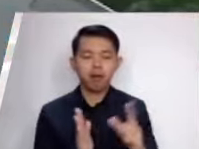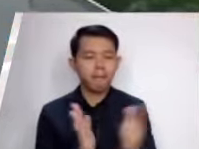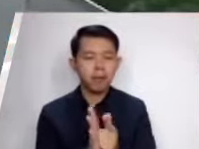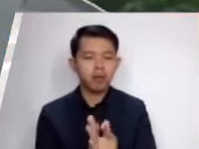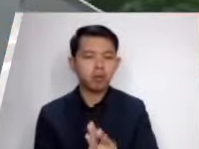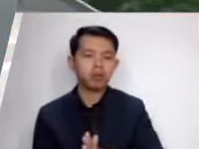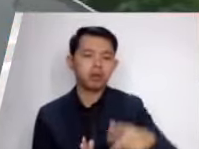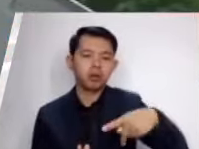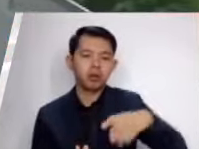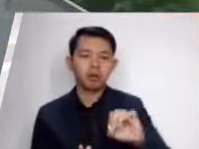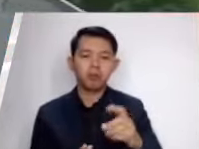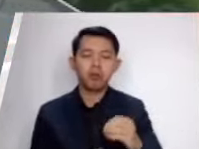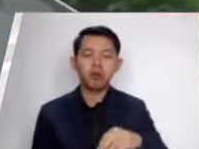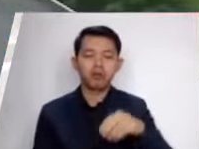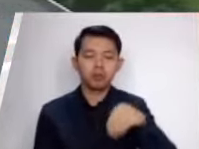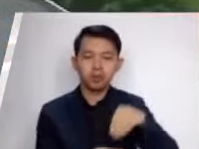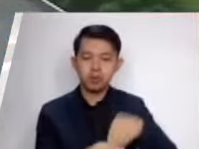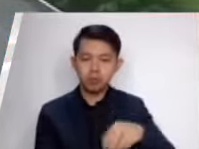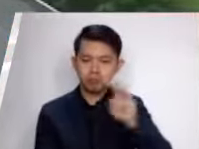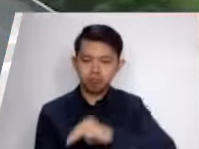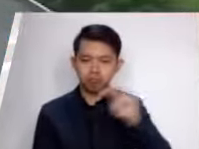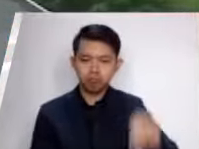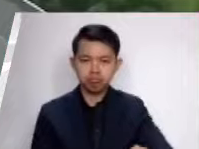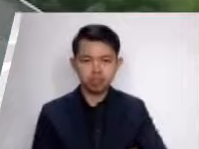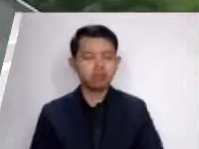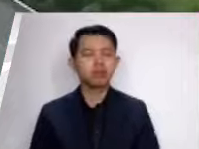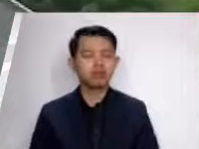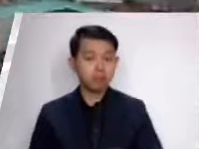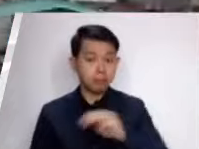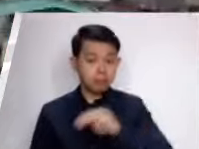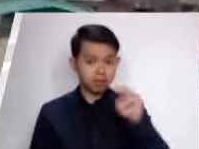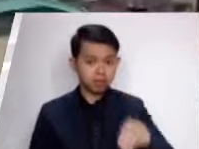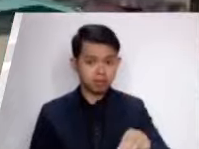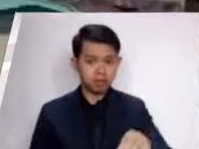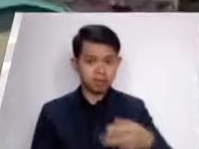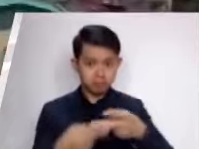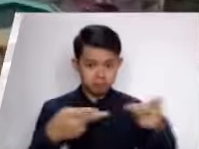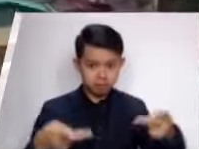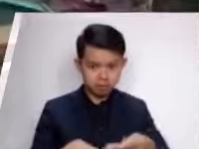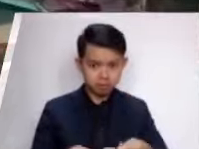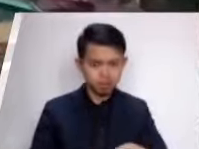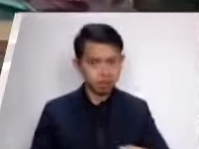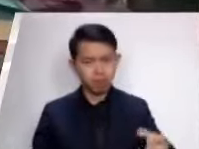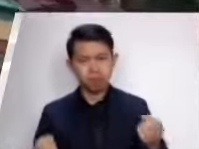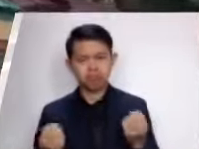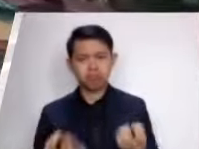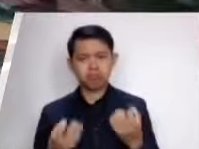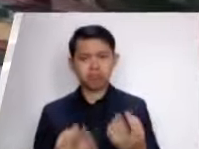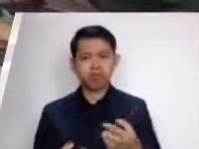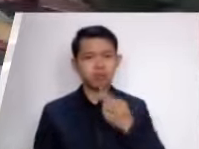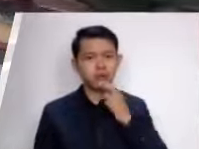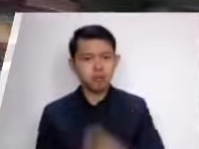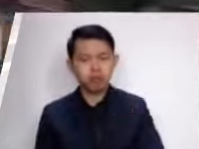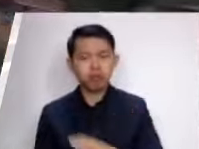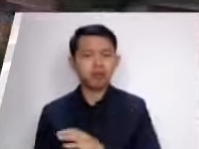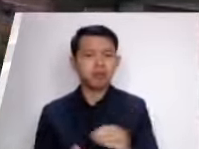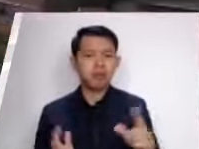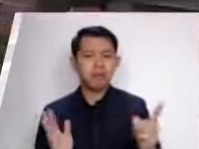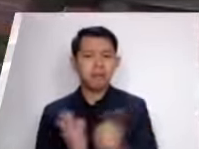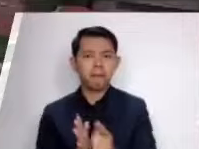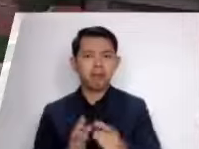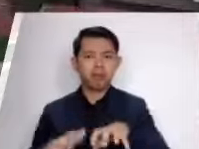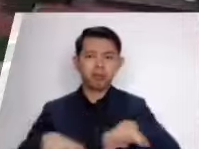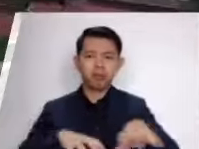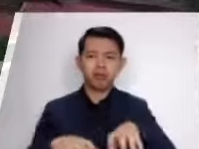South of Metro Manila is full of reported alleged illegal activities in relation to